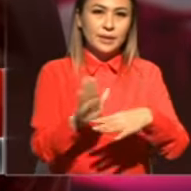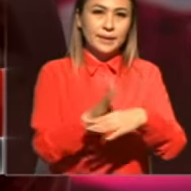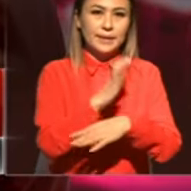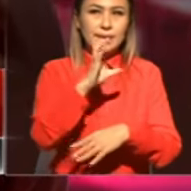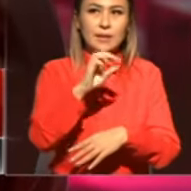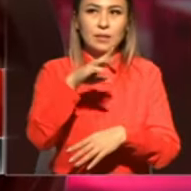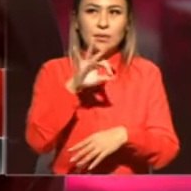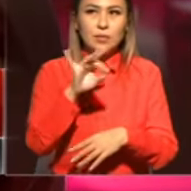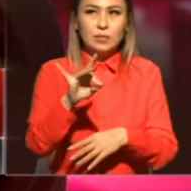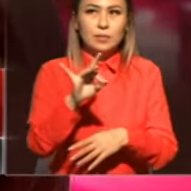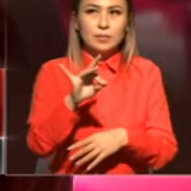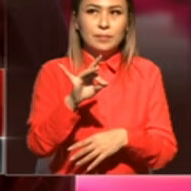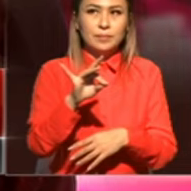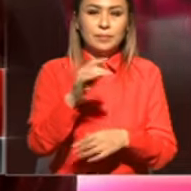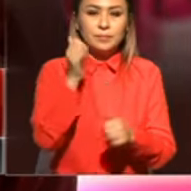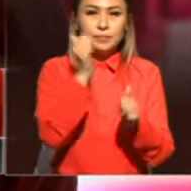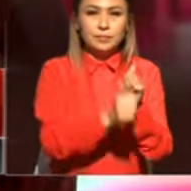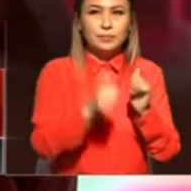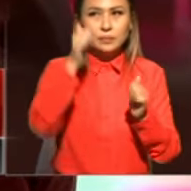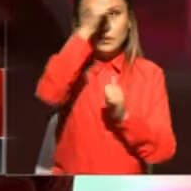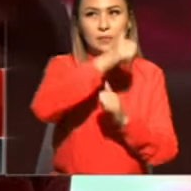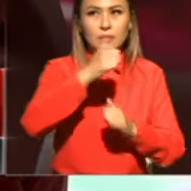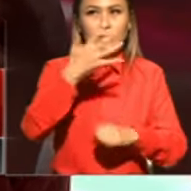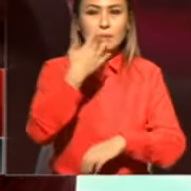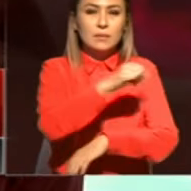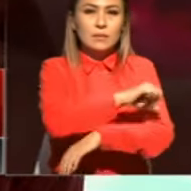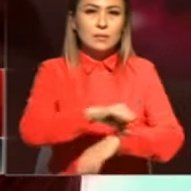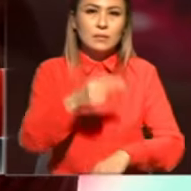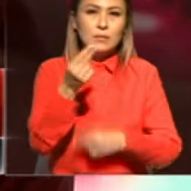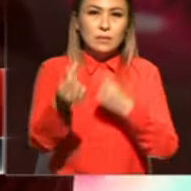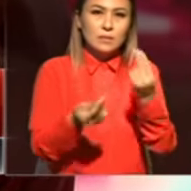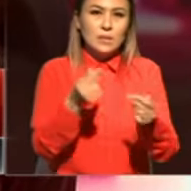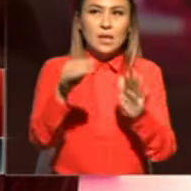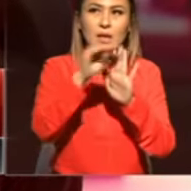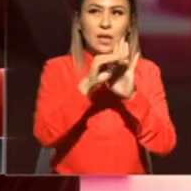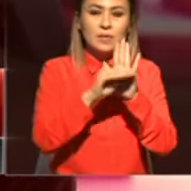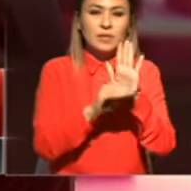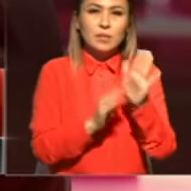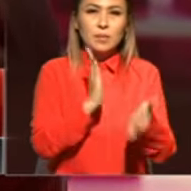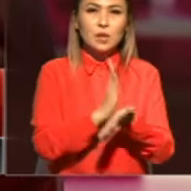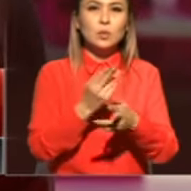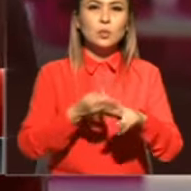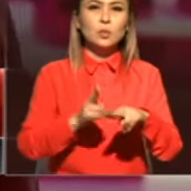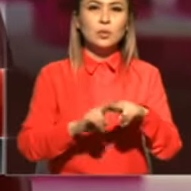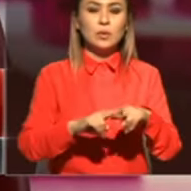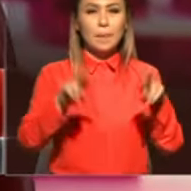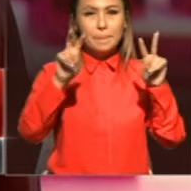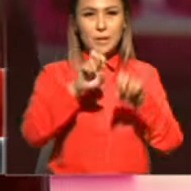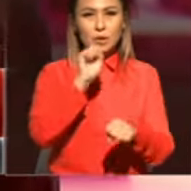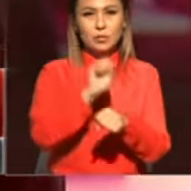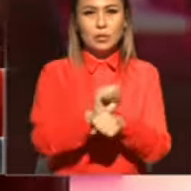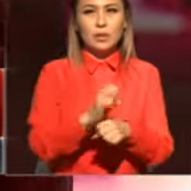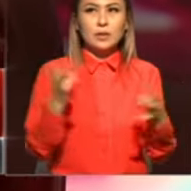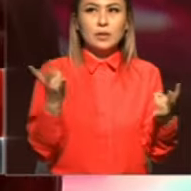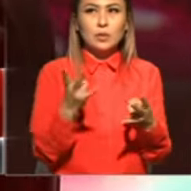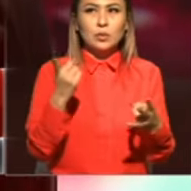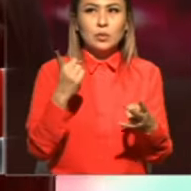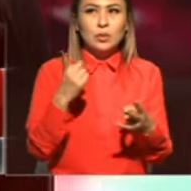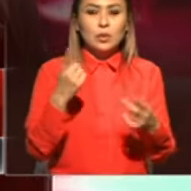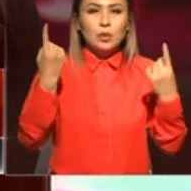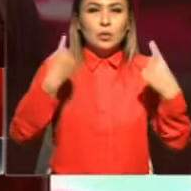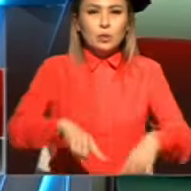жаңағы жыл сайын сыртқы төлеу графиктер бар ғой, соларда мониторинг қалған дұрыс. Неге? Жаңағыдай